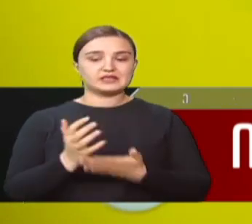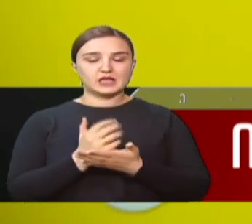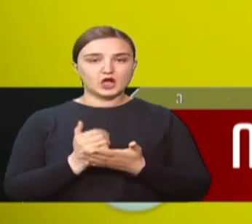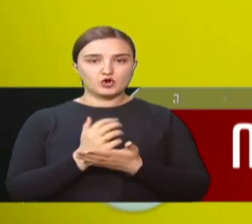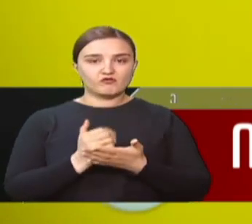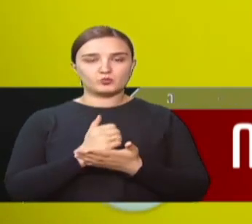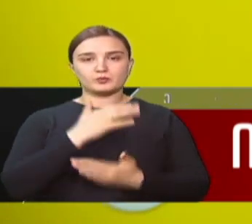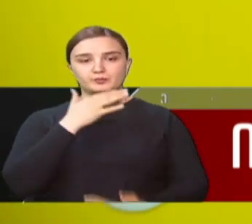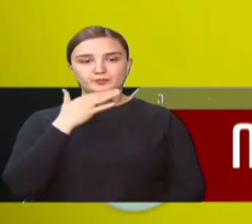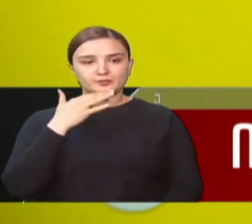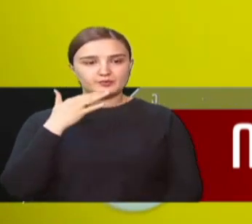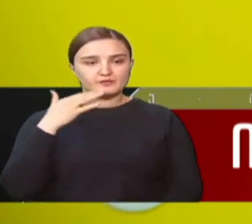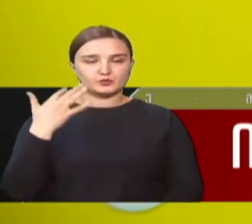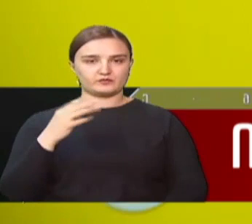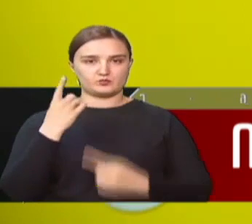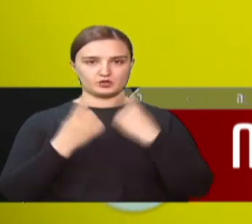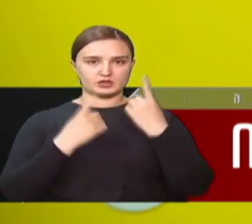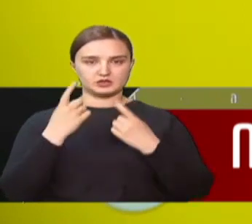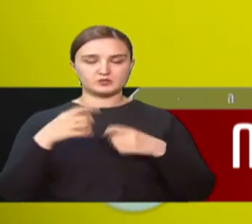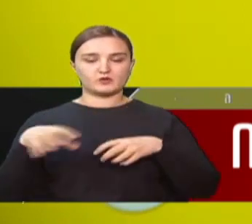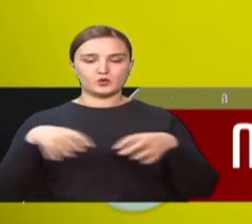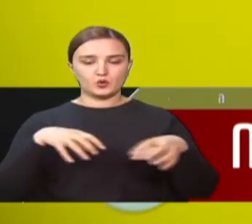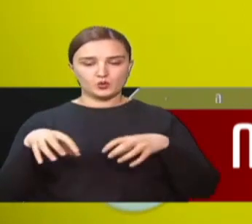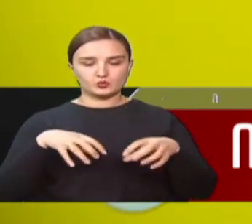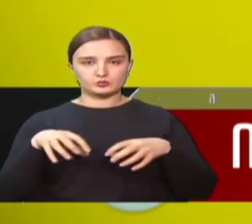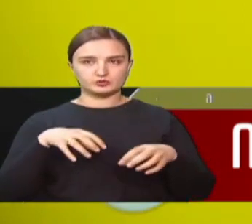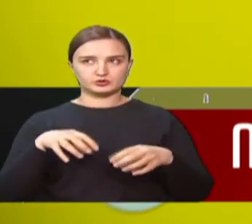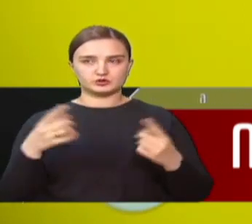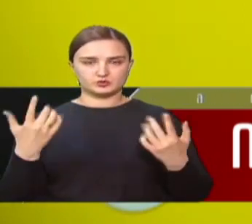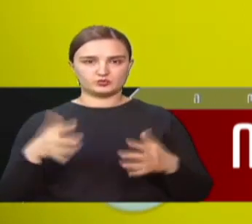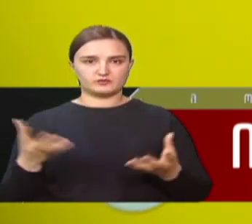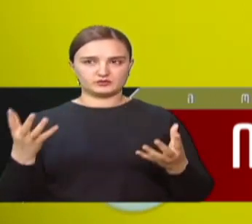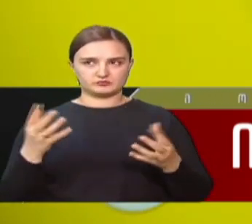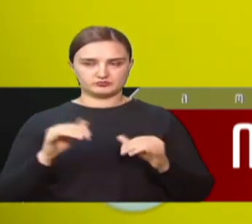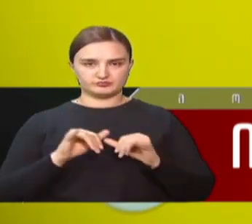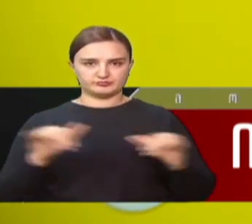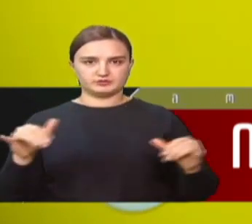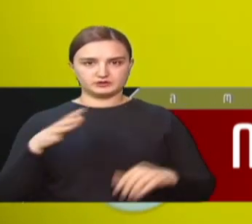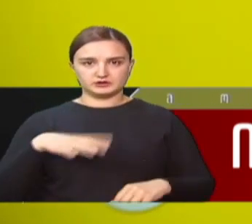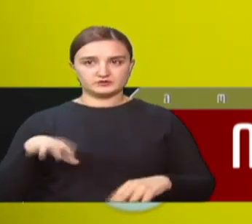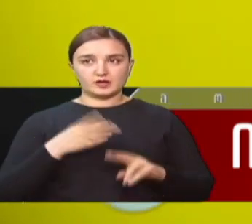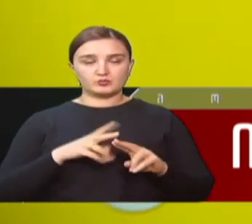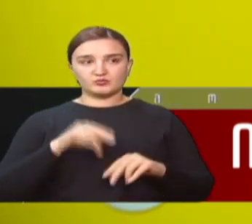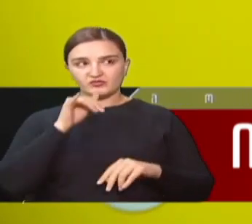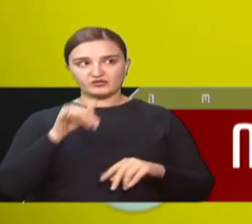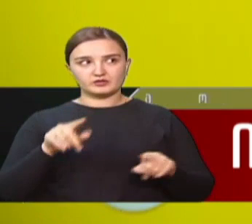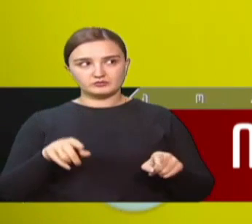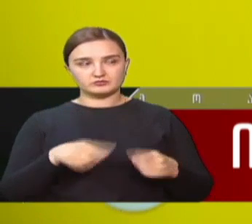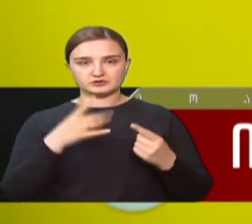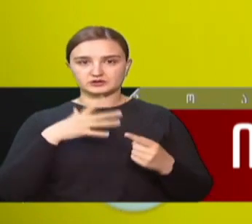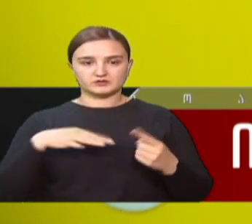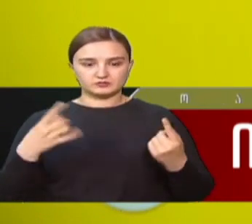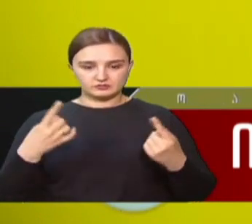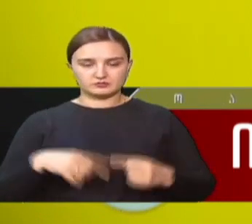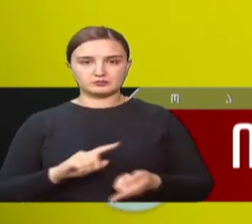დაგროვებული, ბევრი, ასე ვთქვათ, უკვე მონაცემები, რომ კორუფციაში ჩაახრჩვეს რეალურად ეს ქვეყანა და ამიტომ ვერ ვითარდება, ამიტომ ღარიბდება საქართველოს